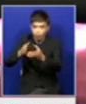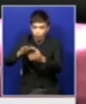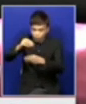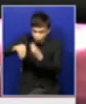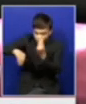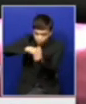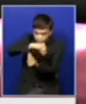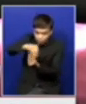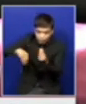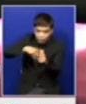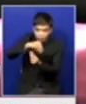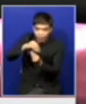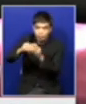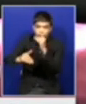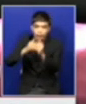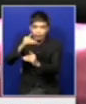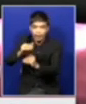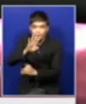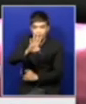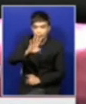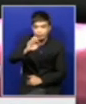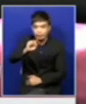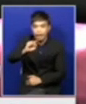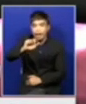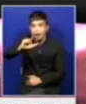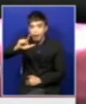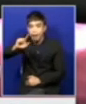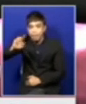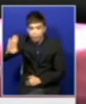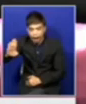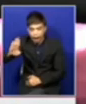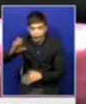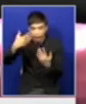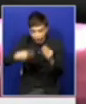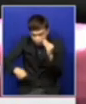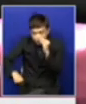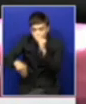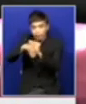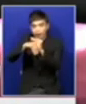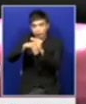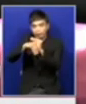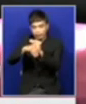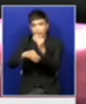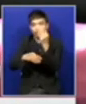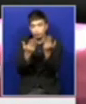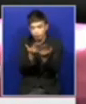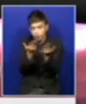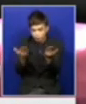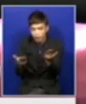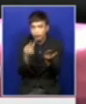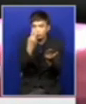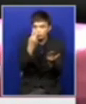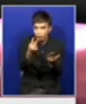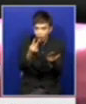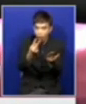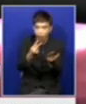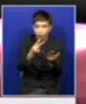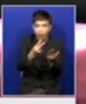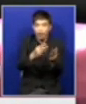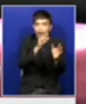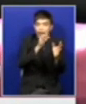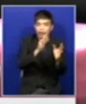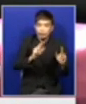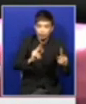จ 400,000 ล้านบาทนอกจากนี้อีก2ฉบับเป็นส่วนการให้อำนาจกระทรวงการคลังและธนาคารแห่งประเทศ